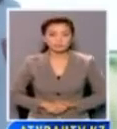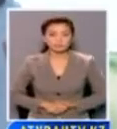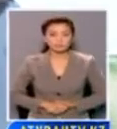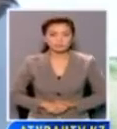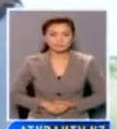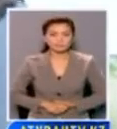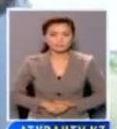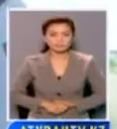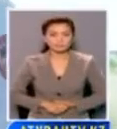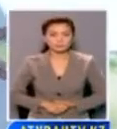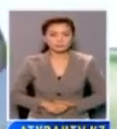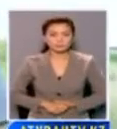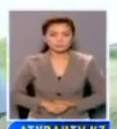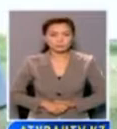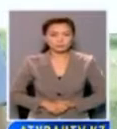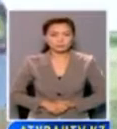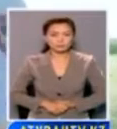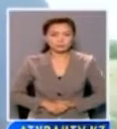что,